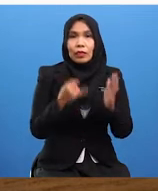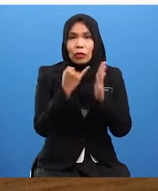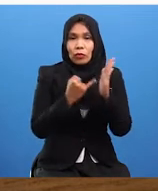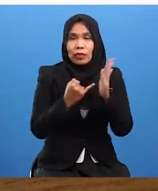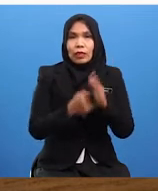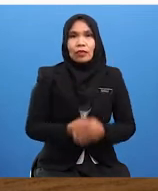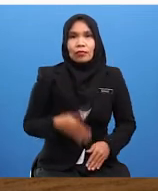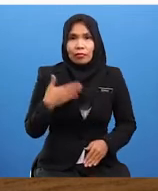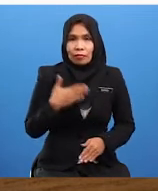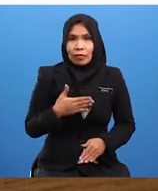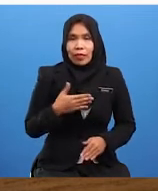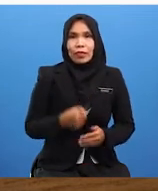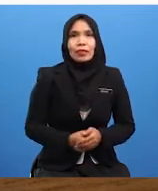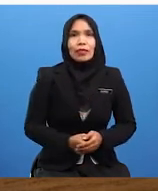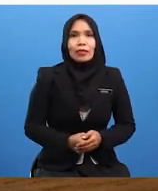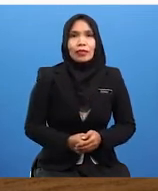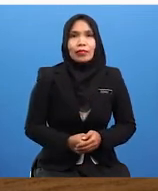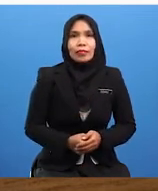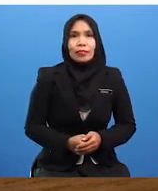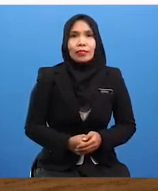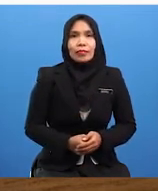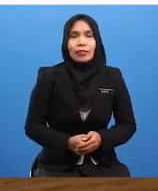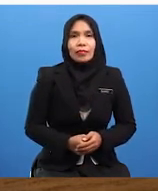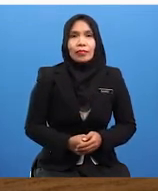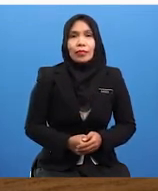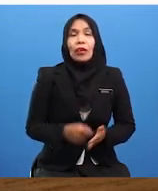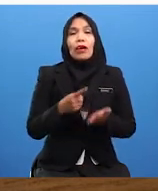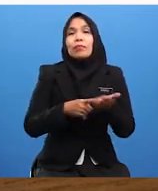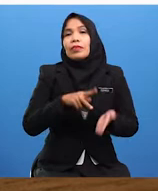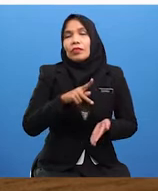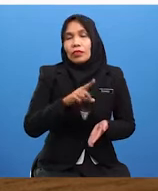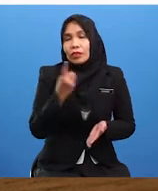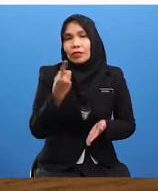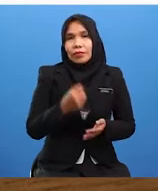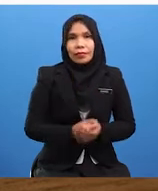dinding atau apa sahaja permukaan yang rata.